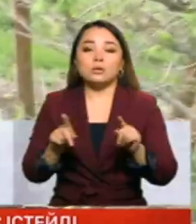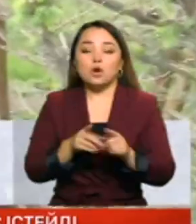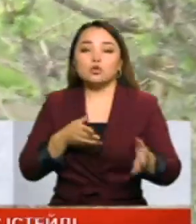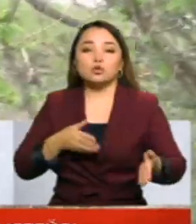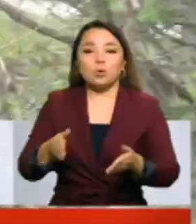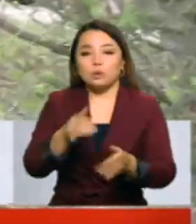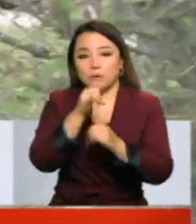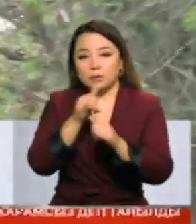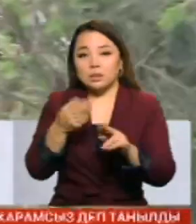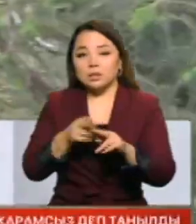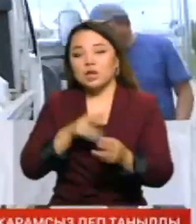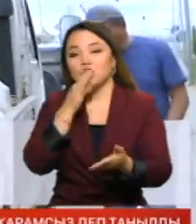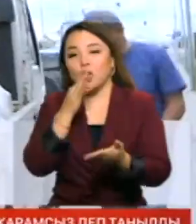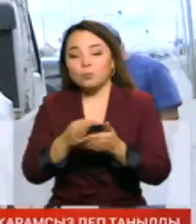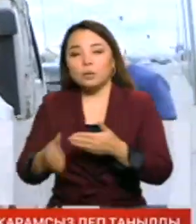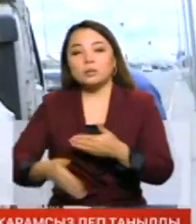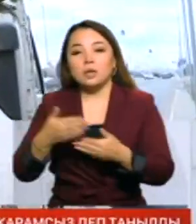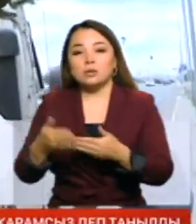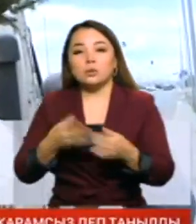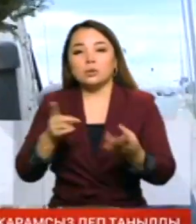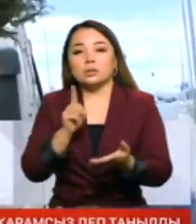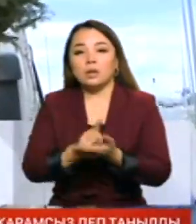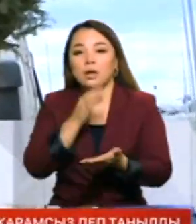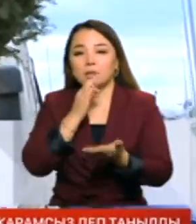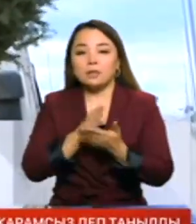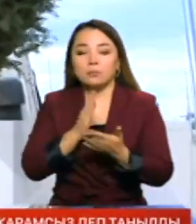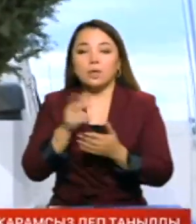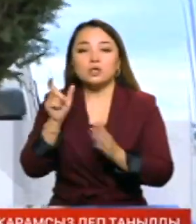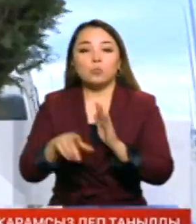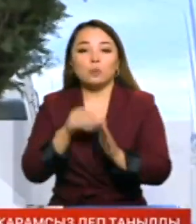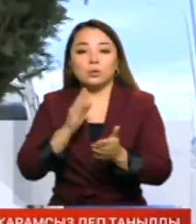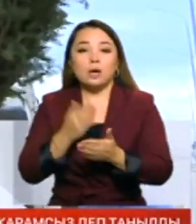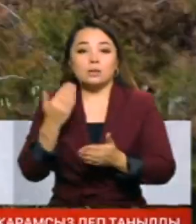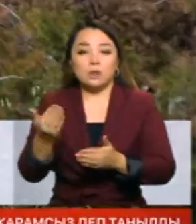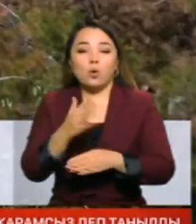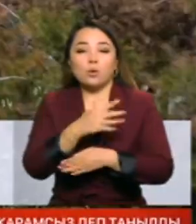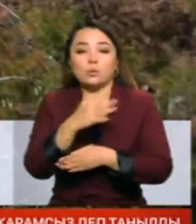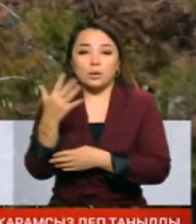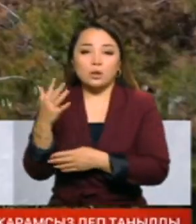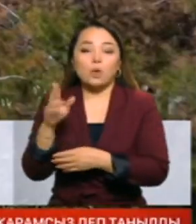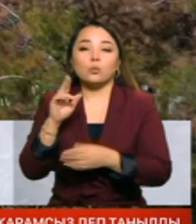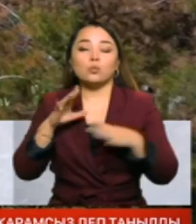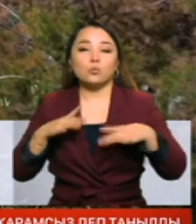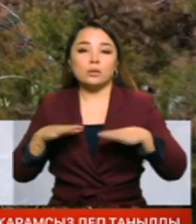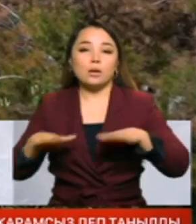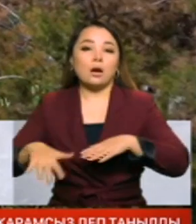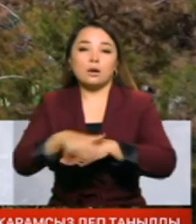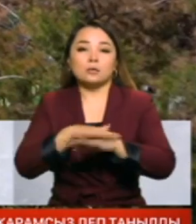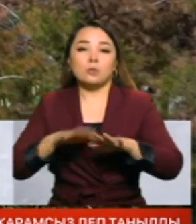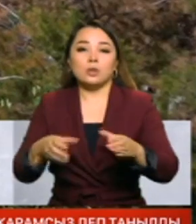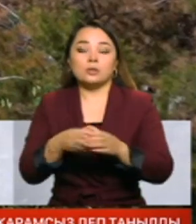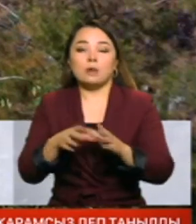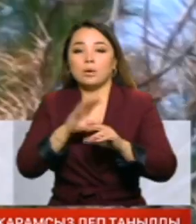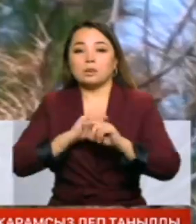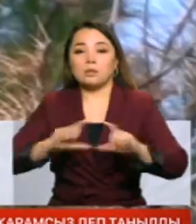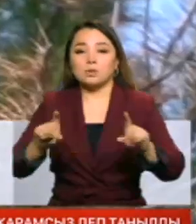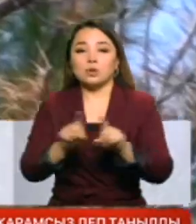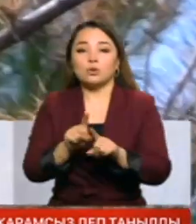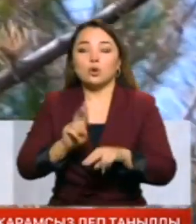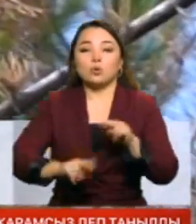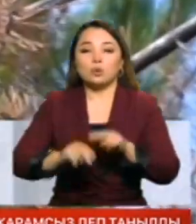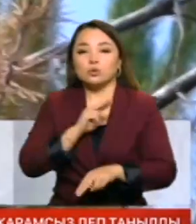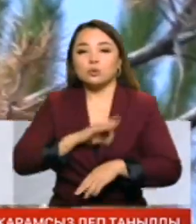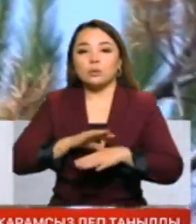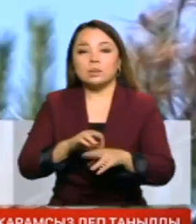жол бергендер жауапкершілікке тартылу керек дейді депутат. Бұдан бөлек ол ормандар мен курорттық аймақтардағы барлық ғимараттар мен